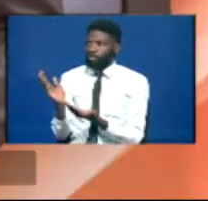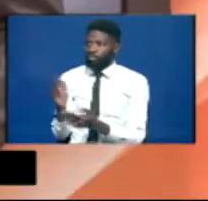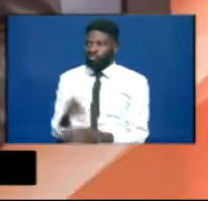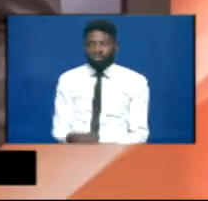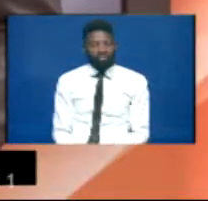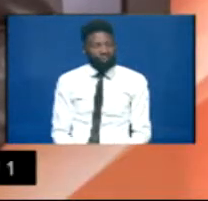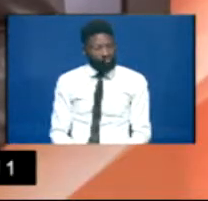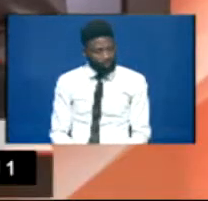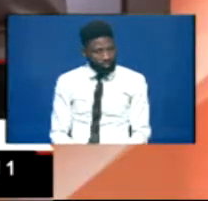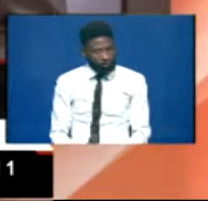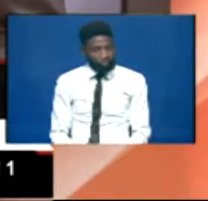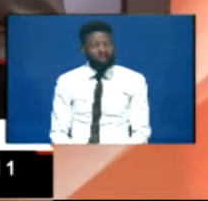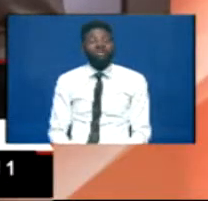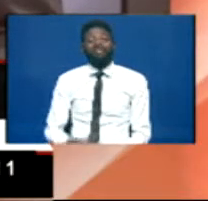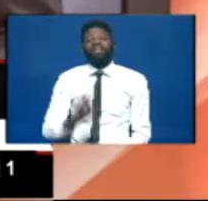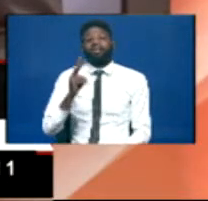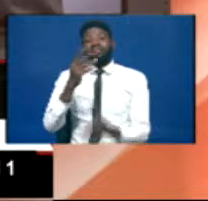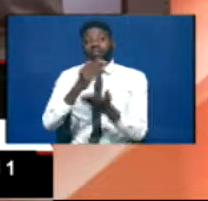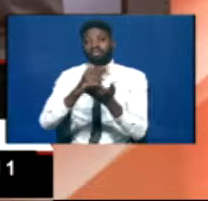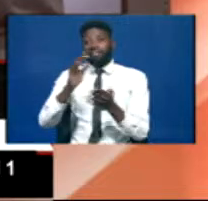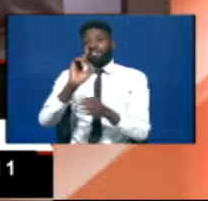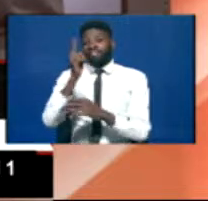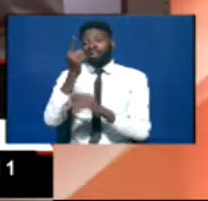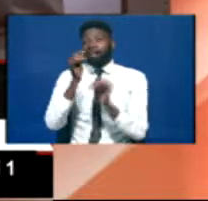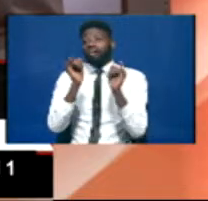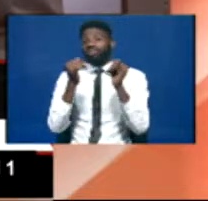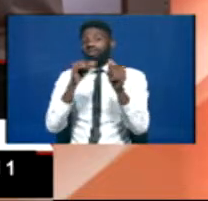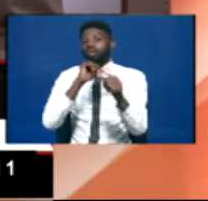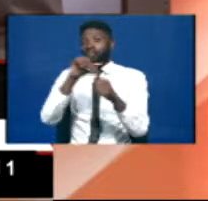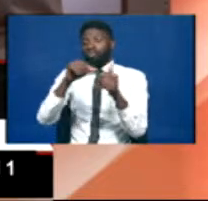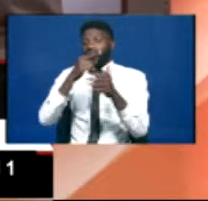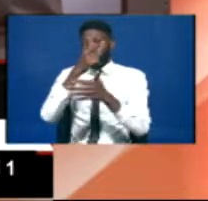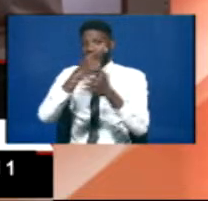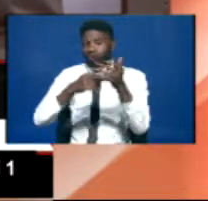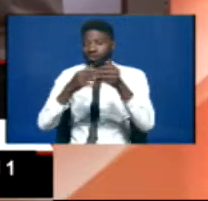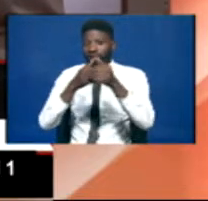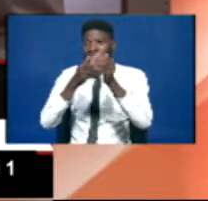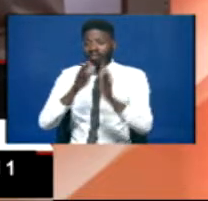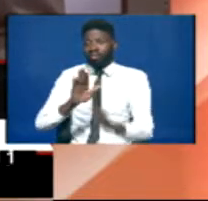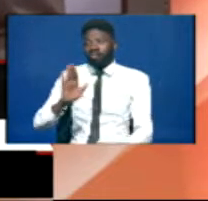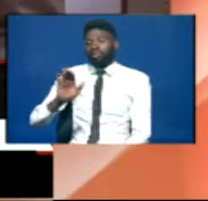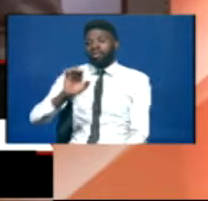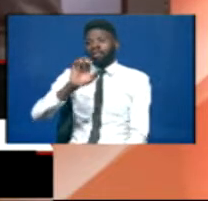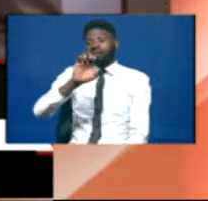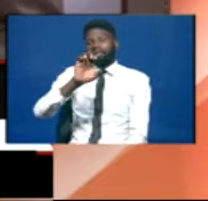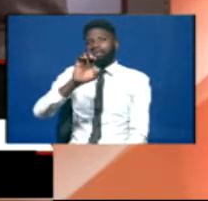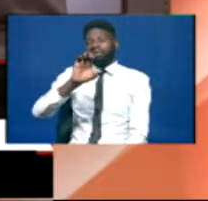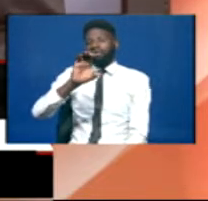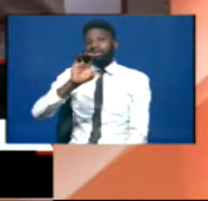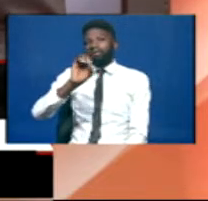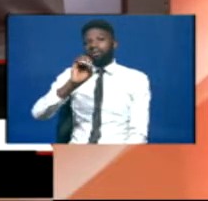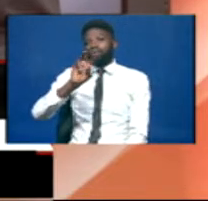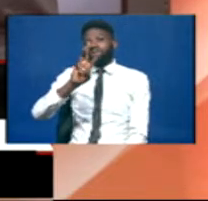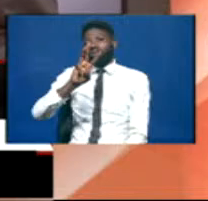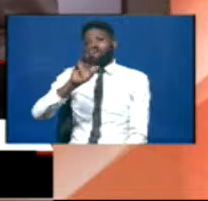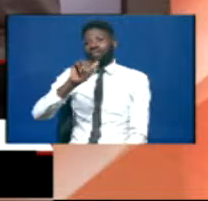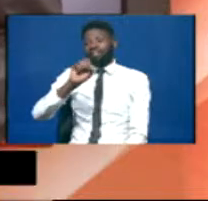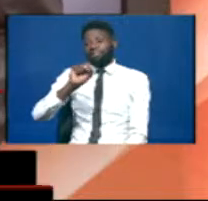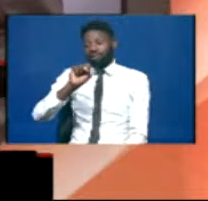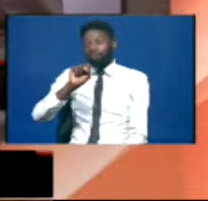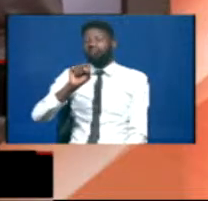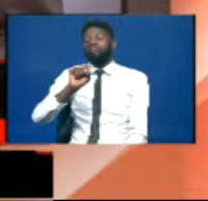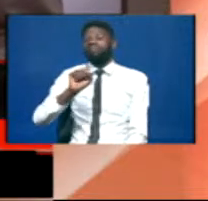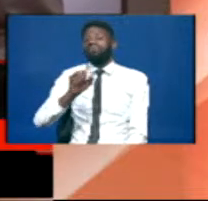Na katika awamu hii ya pili tuanze na taarifa kuhusiana na viongozi wa jumuiya ya kiuchumi ya mataifa ya Afrika, yani ECOWAS.